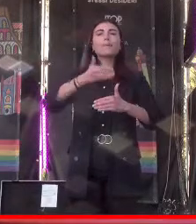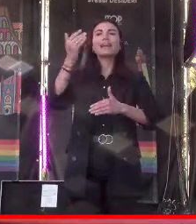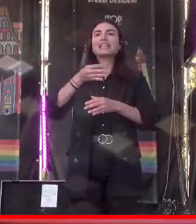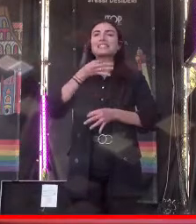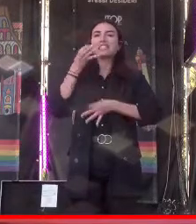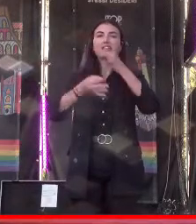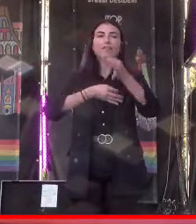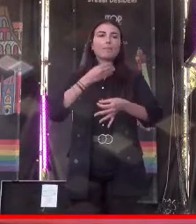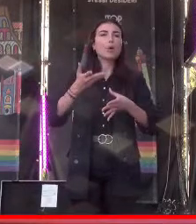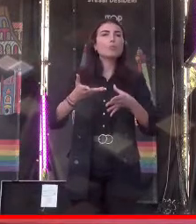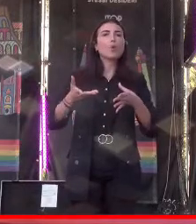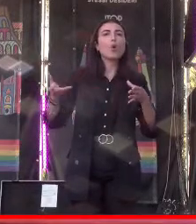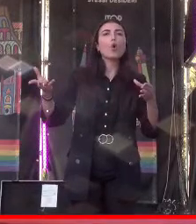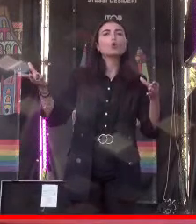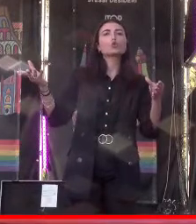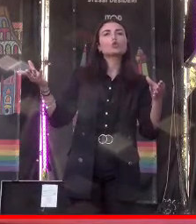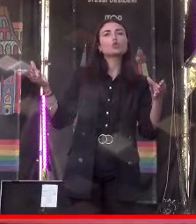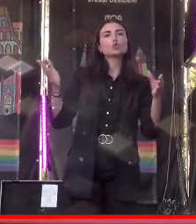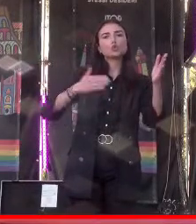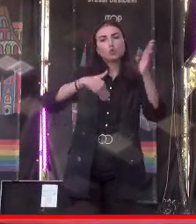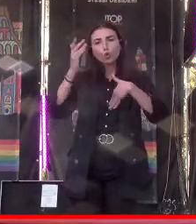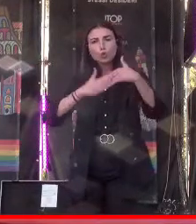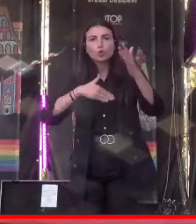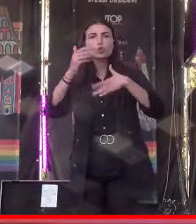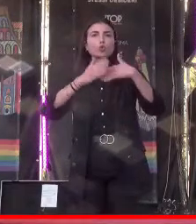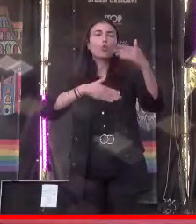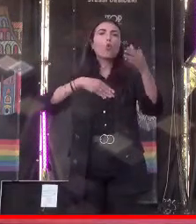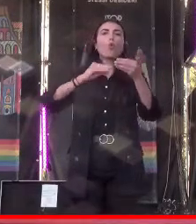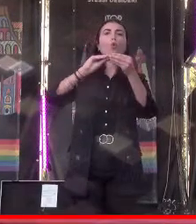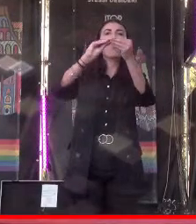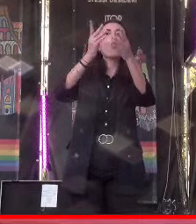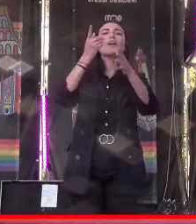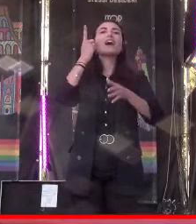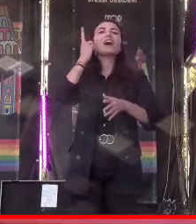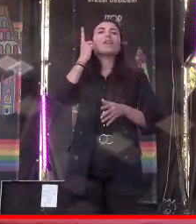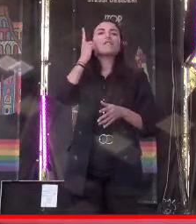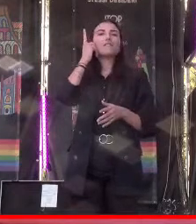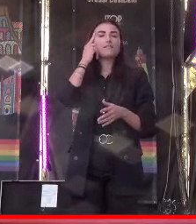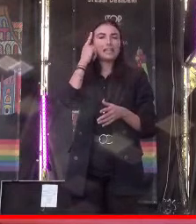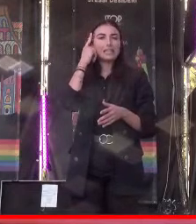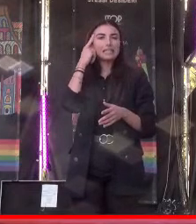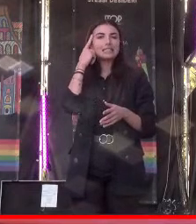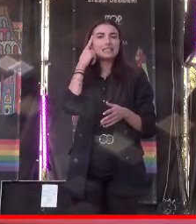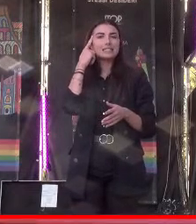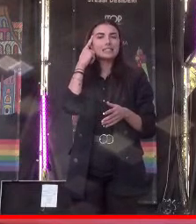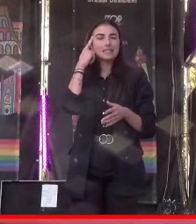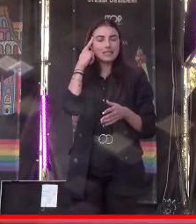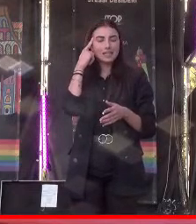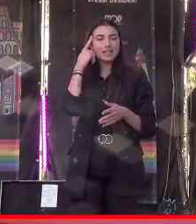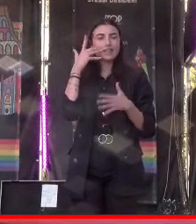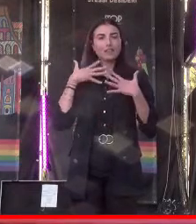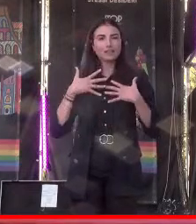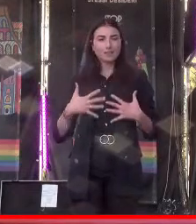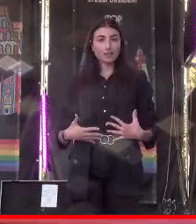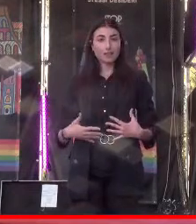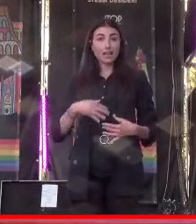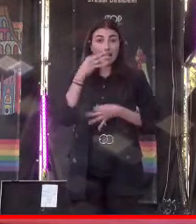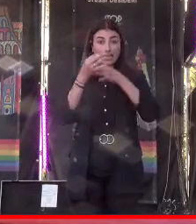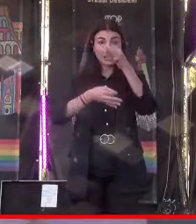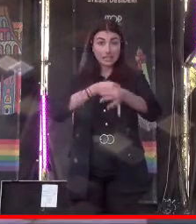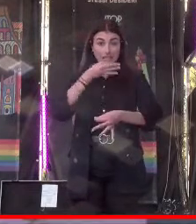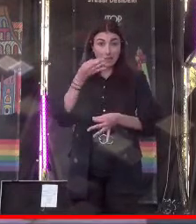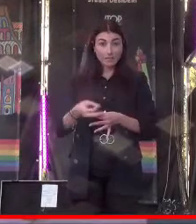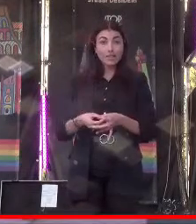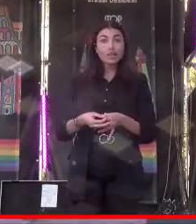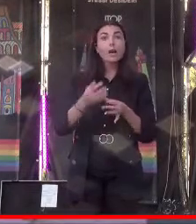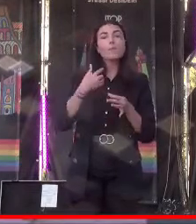fisica, mentale, che possa essere sensoriale, digitale, che priva un individuo della propria